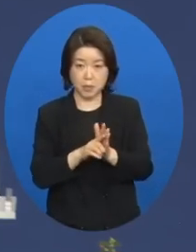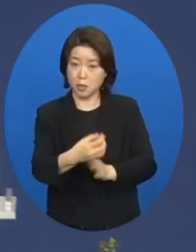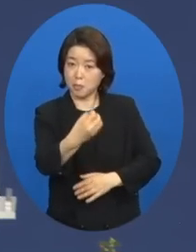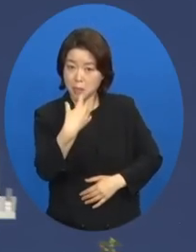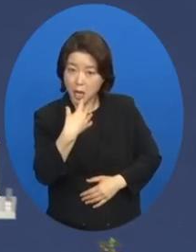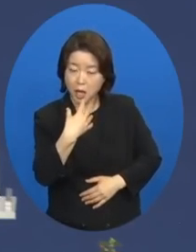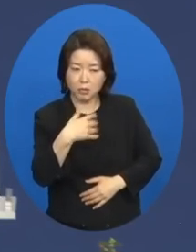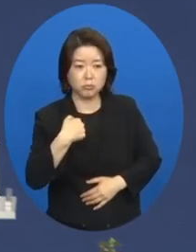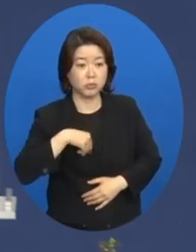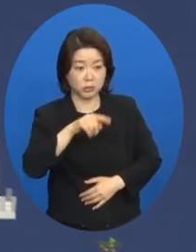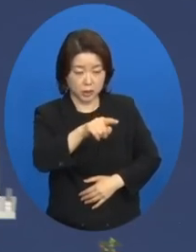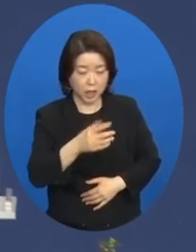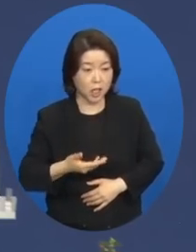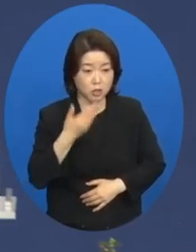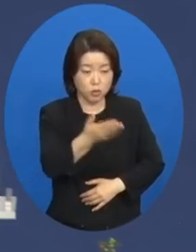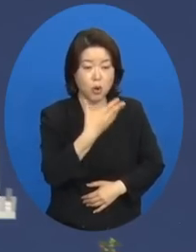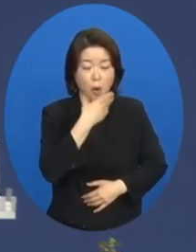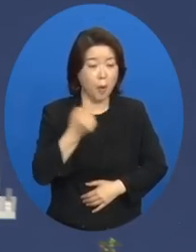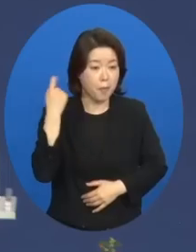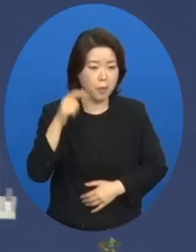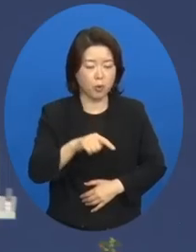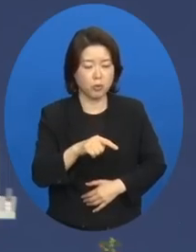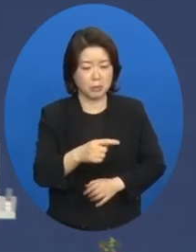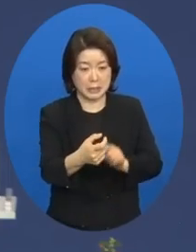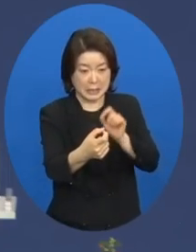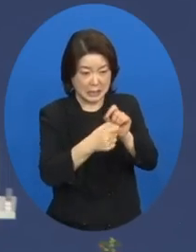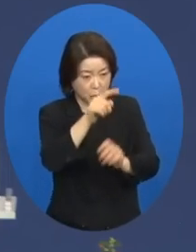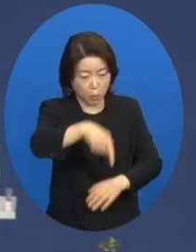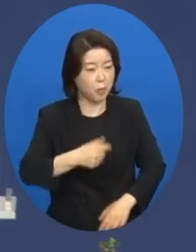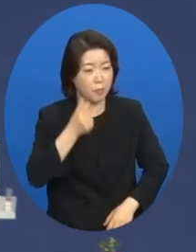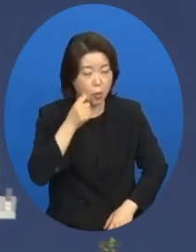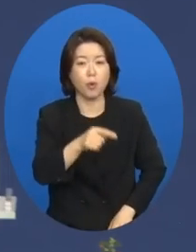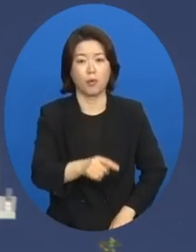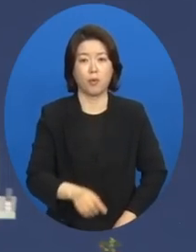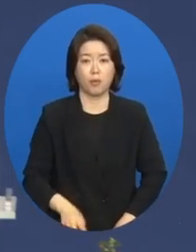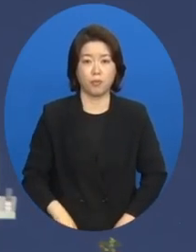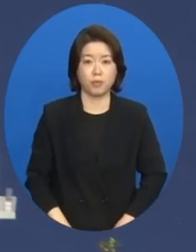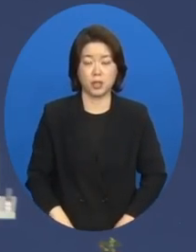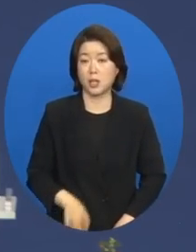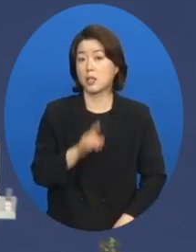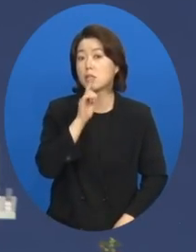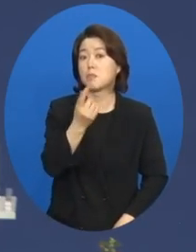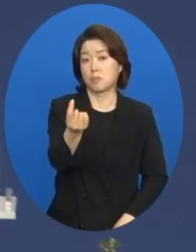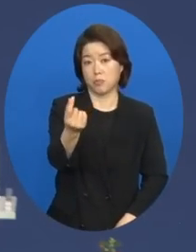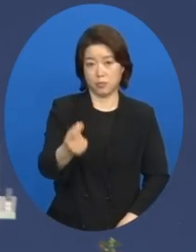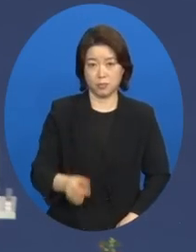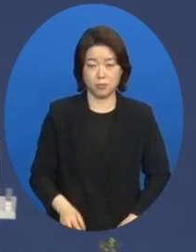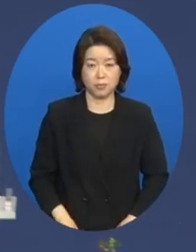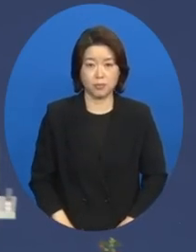말하면 넌 내가 주고자 하는 복음을 근처도 와보지 못하는 거야. 이 얘기입니다 여러분.